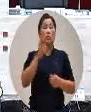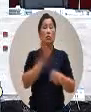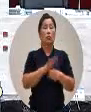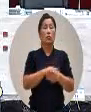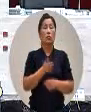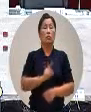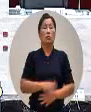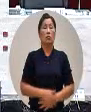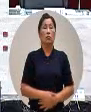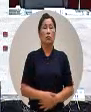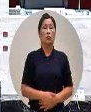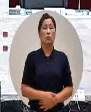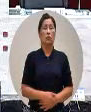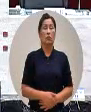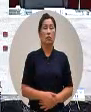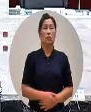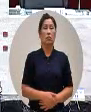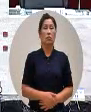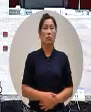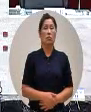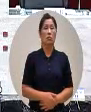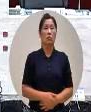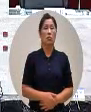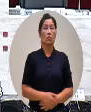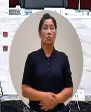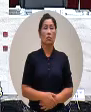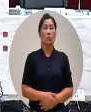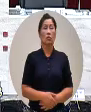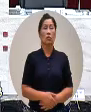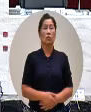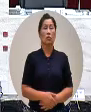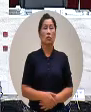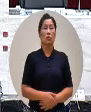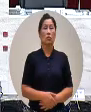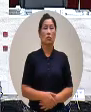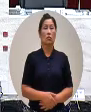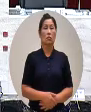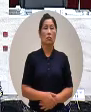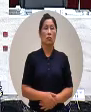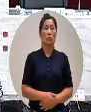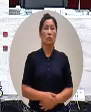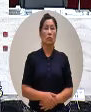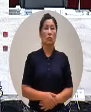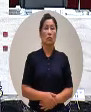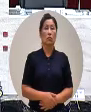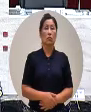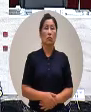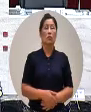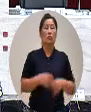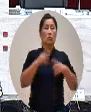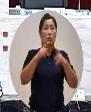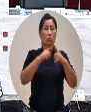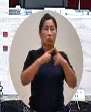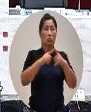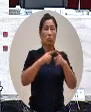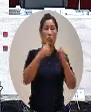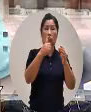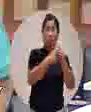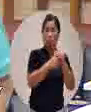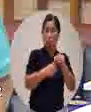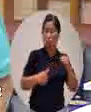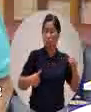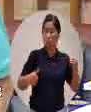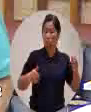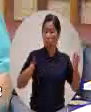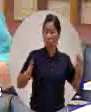教長人生喔,不幾十年對求學這階段到台北可能要浩費